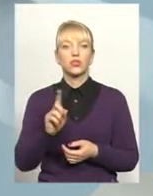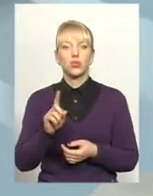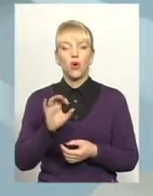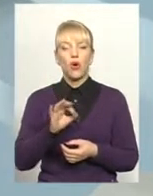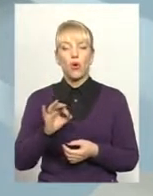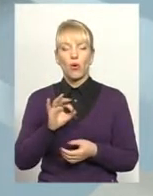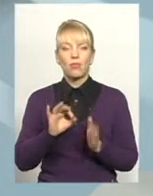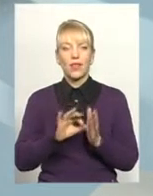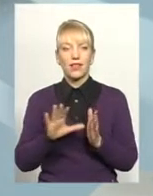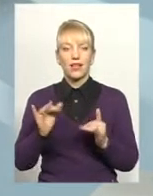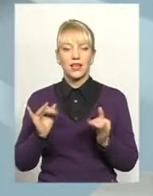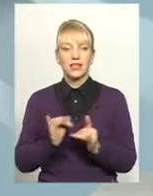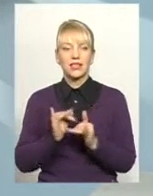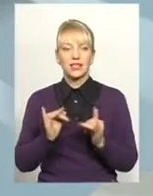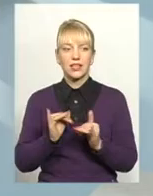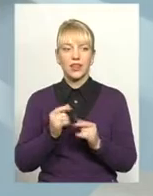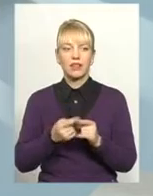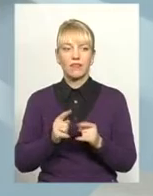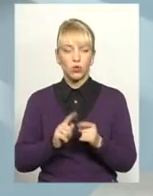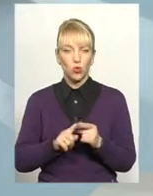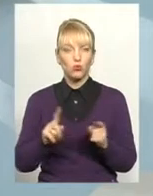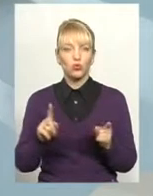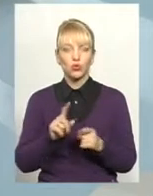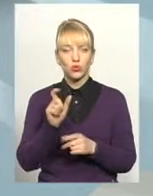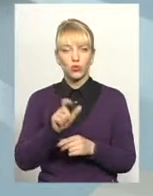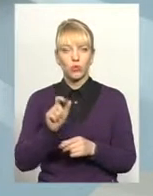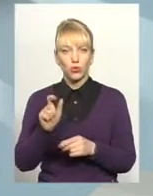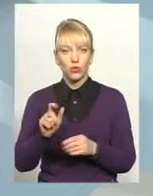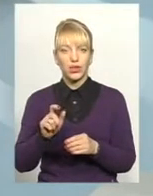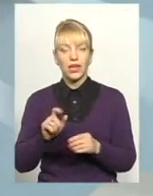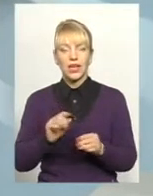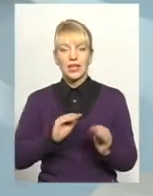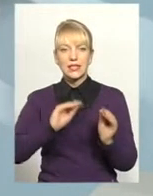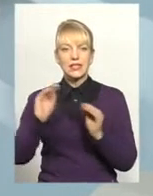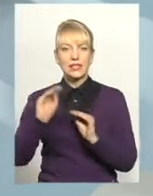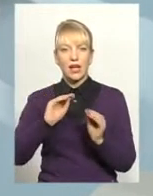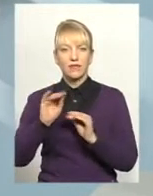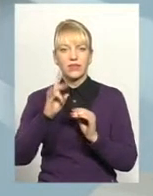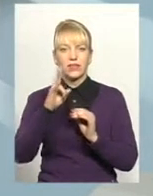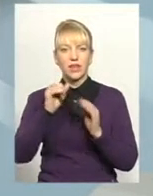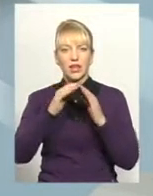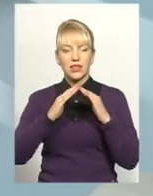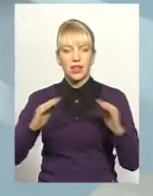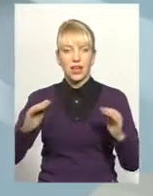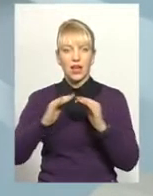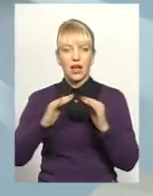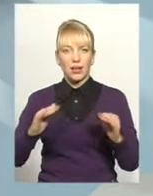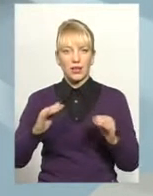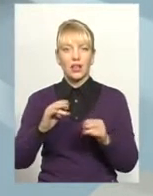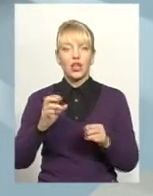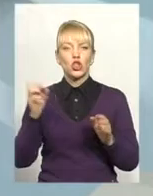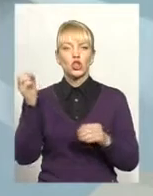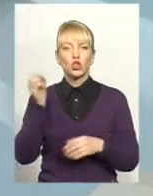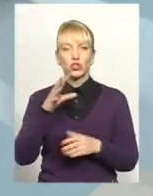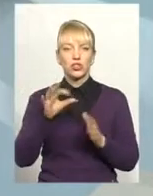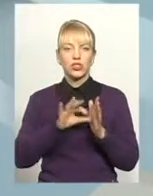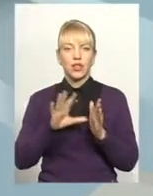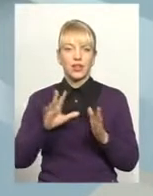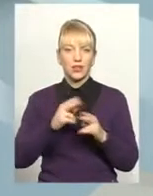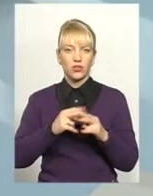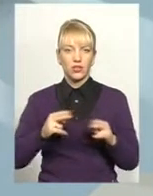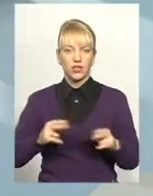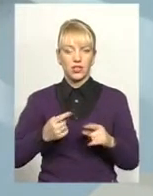обленерго зацікавлено в тому, щоб люди ставили на дахах своїх будинків сонячні електростанції. Значить, вони